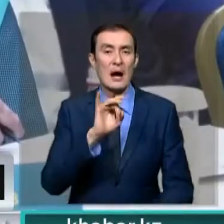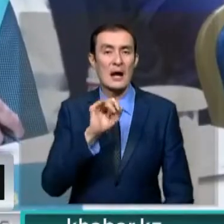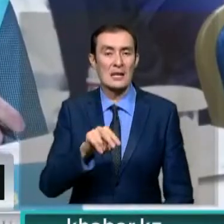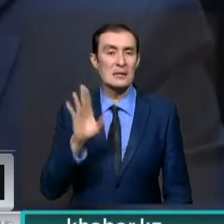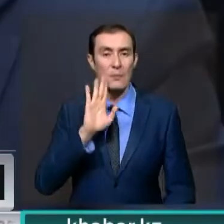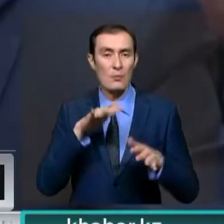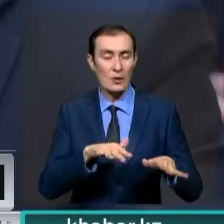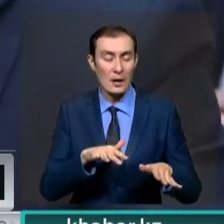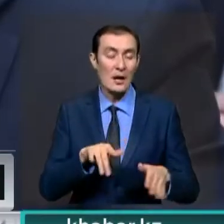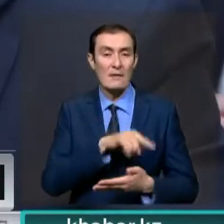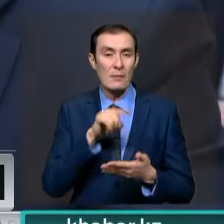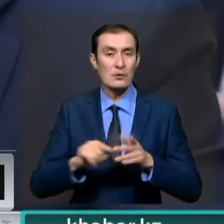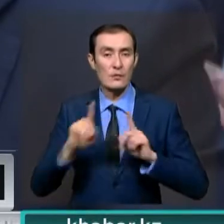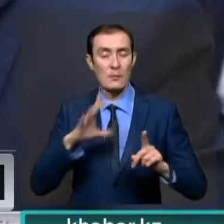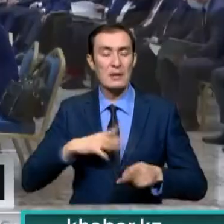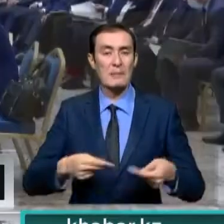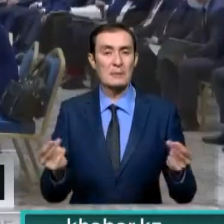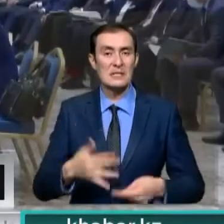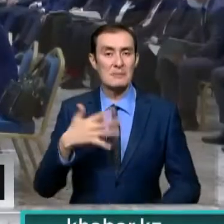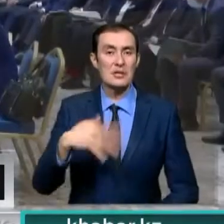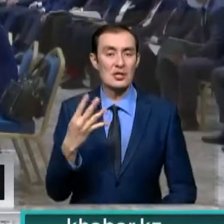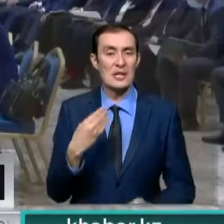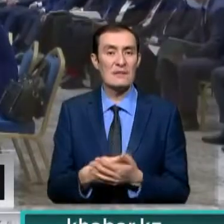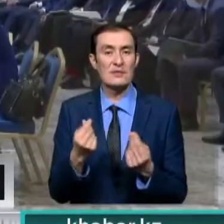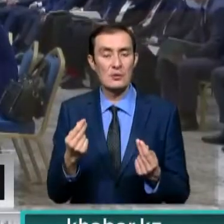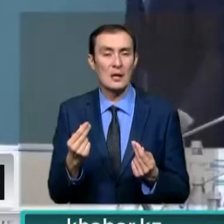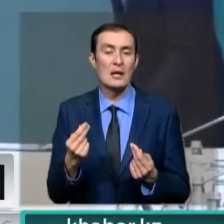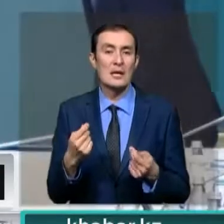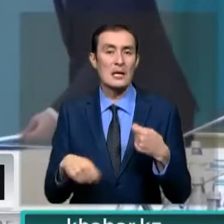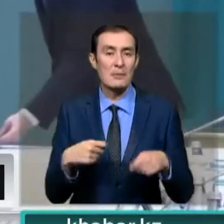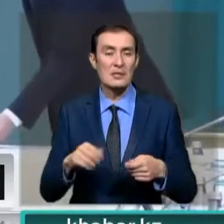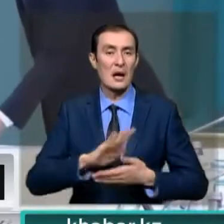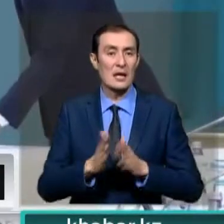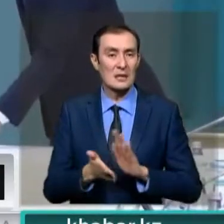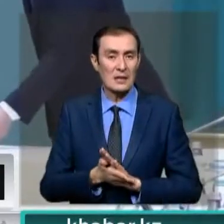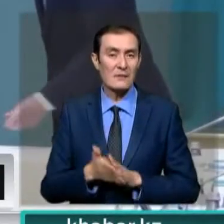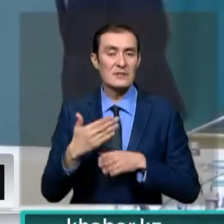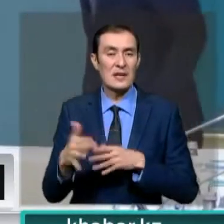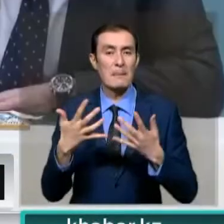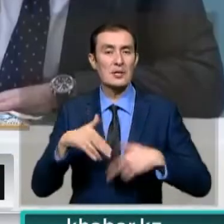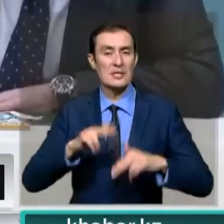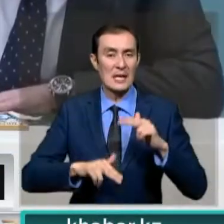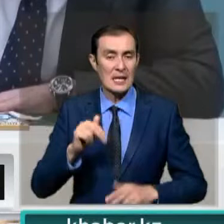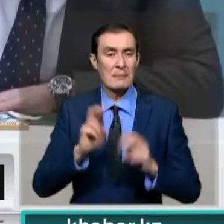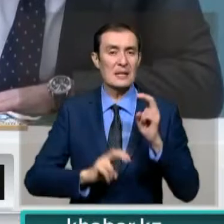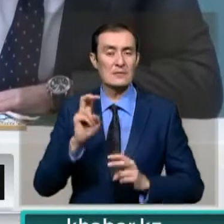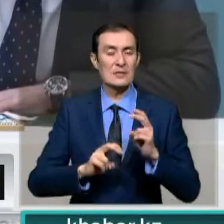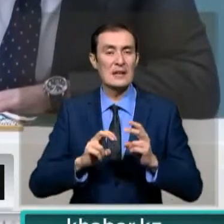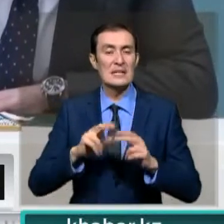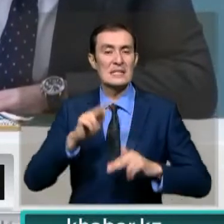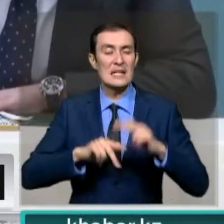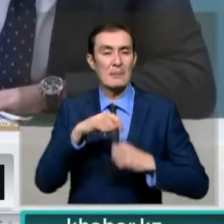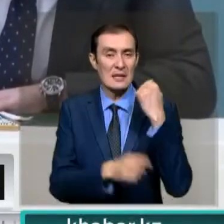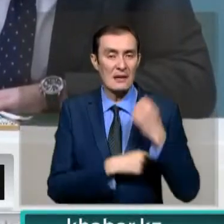Аральского моря слова в рамках форума подписано 54 инвестиционных и коммерческих контрактов сферах машиностроения производство